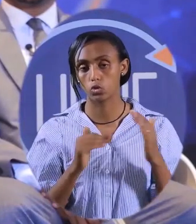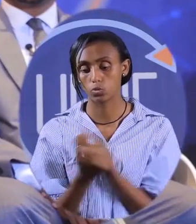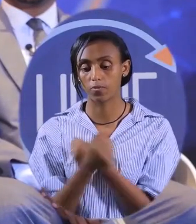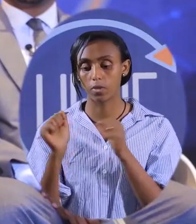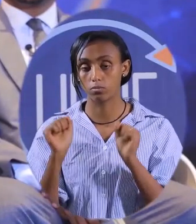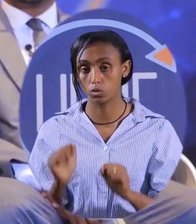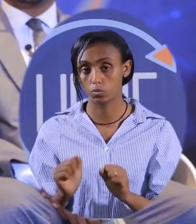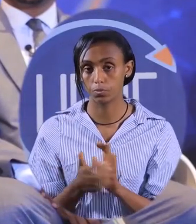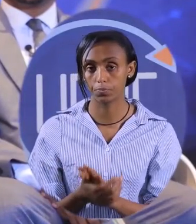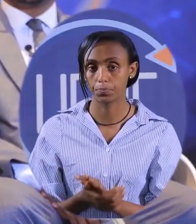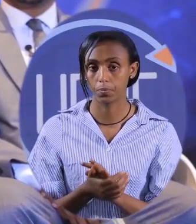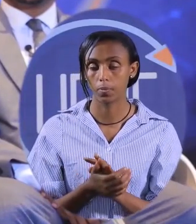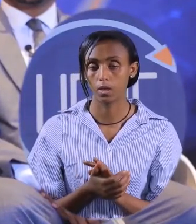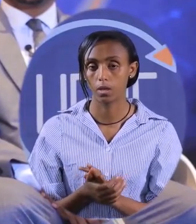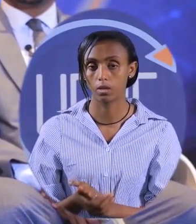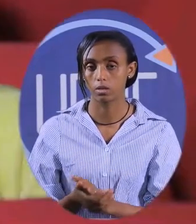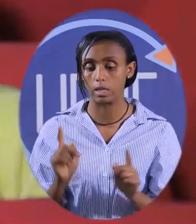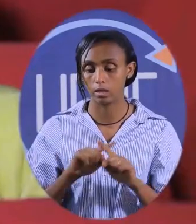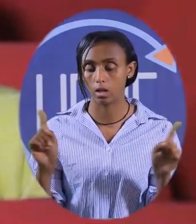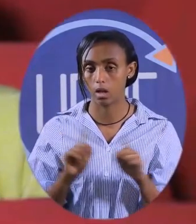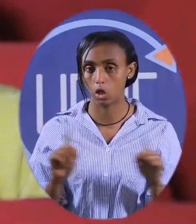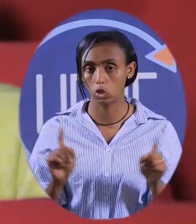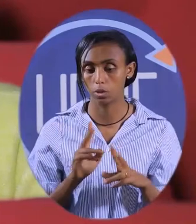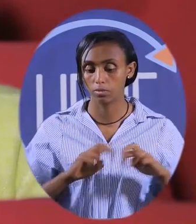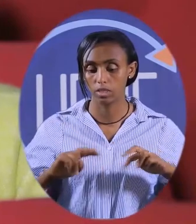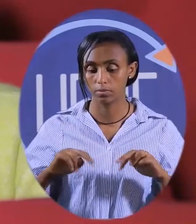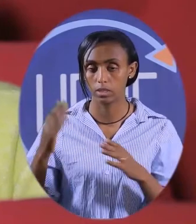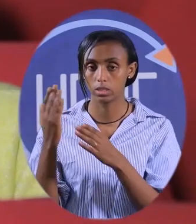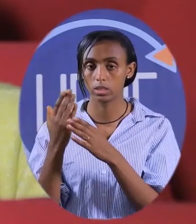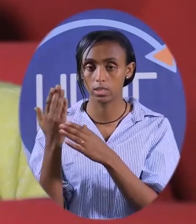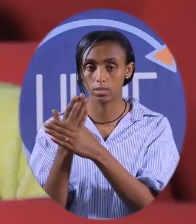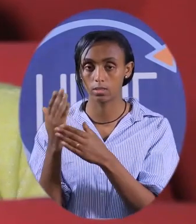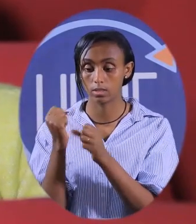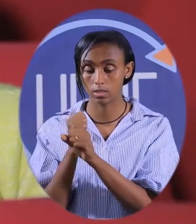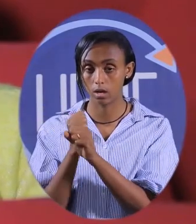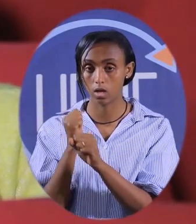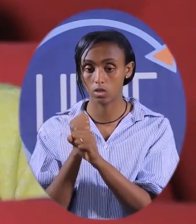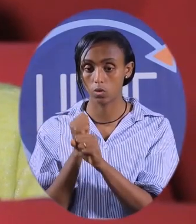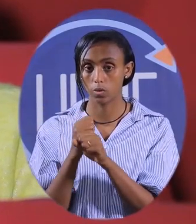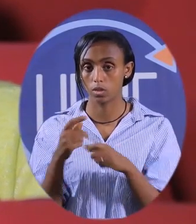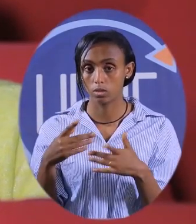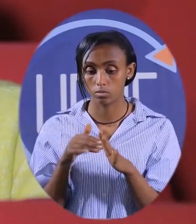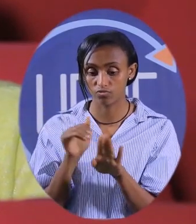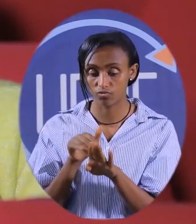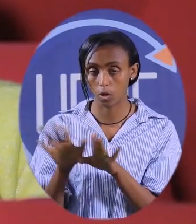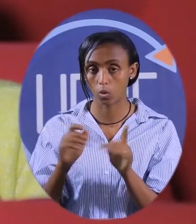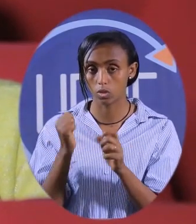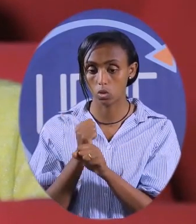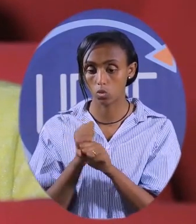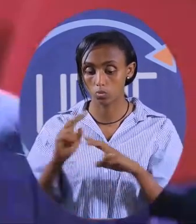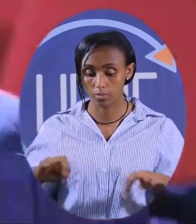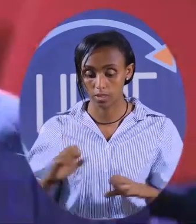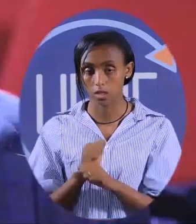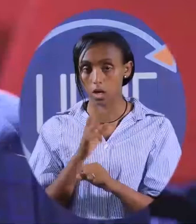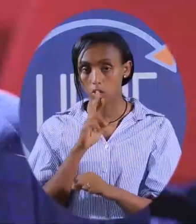የሚፈቱ ሴክተሮች የተለያዩ የምርምር ስራዎች እንዲሰሩላቸው ኢኒሽት አድርገዋቸው የተሰሩ የምርምር ስራዎች ናቸው